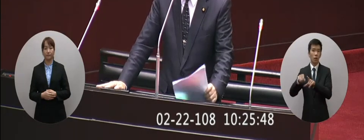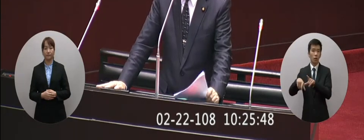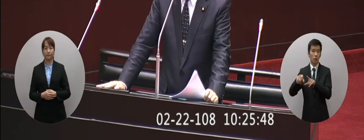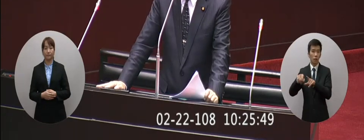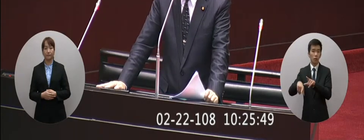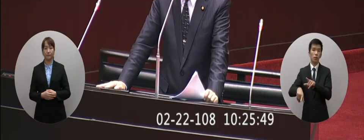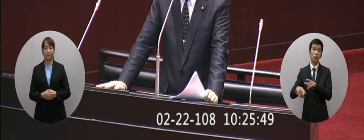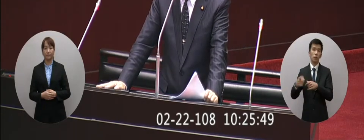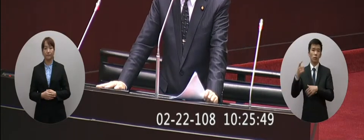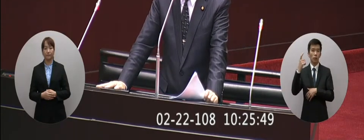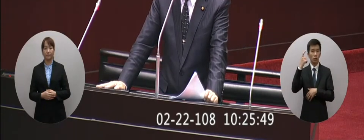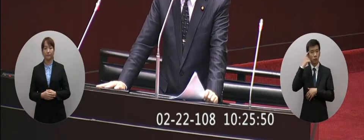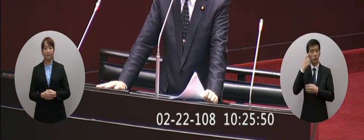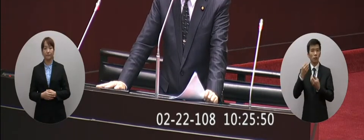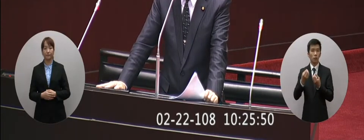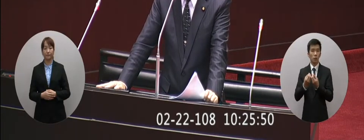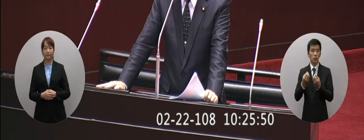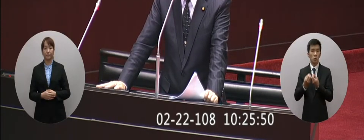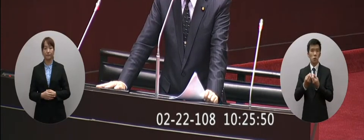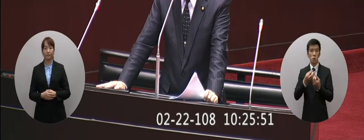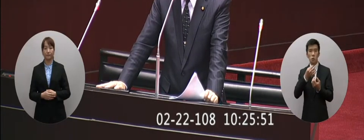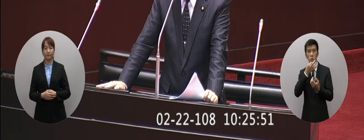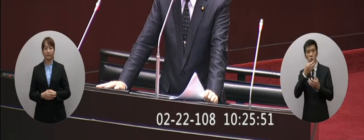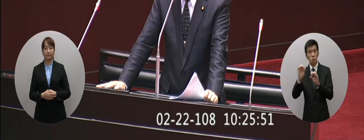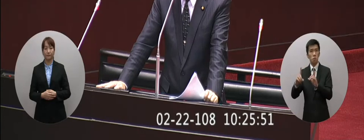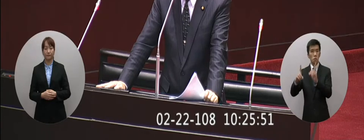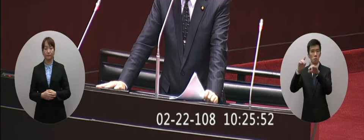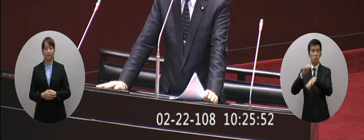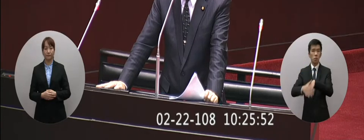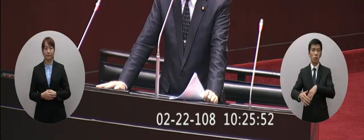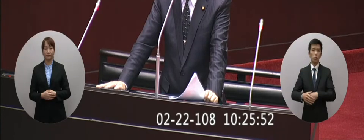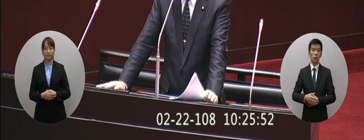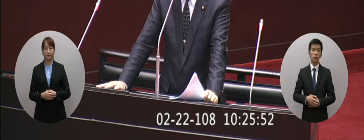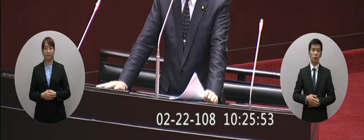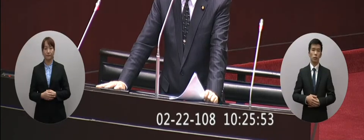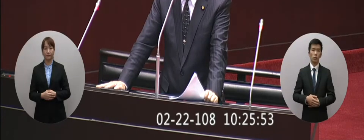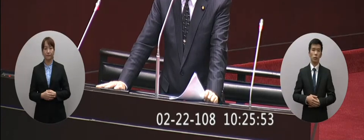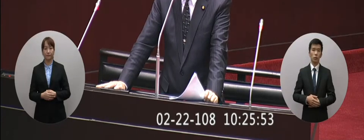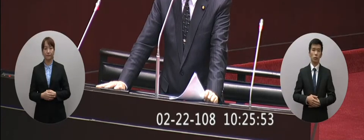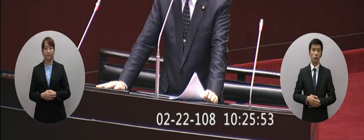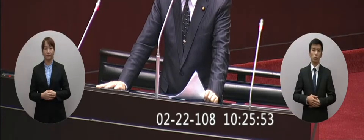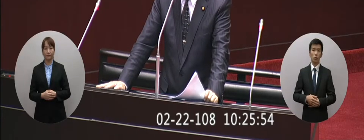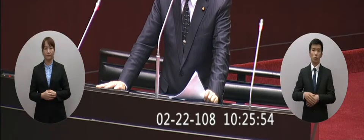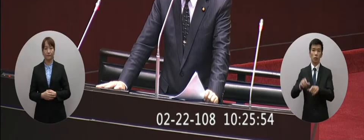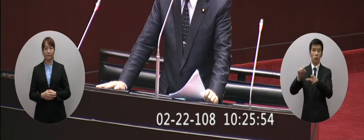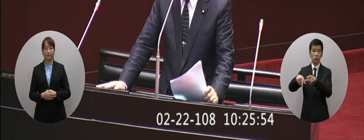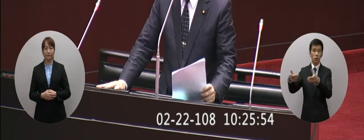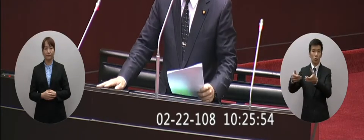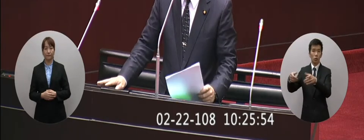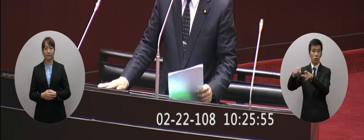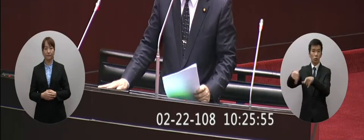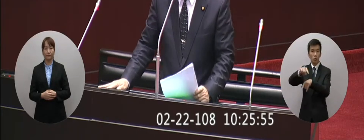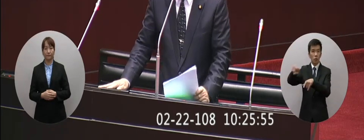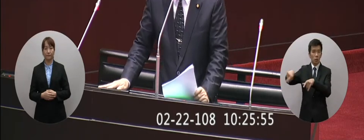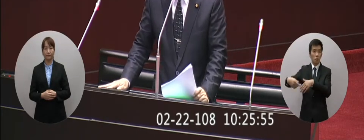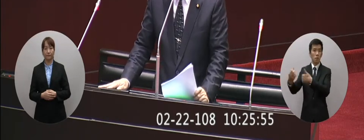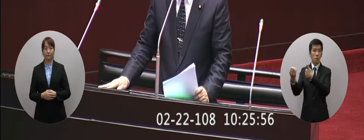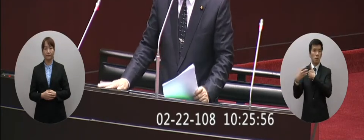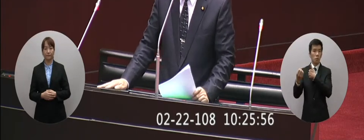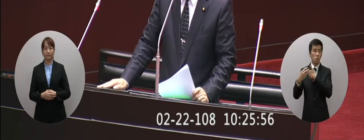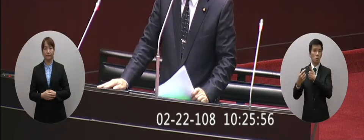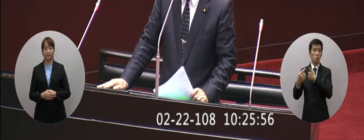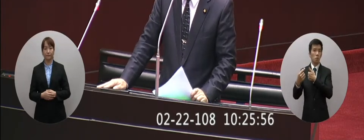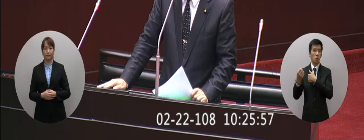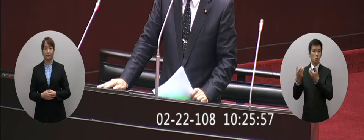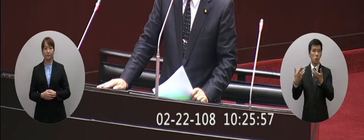者就音量上涨的情况，那很多的工程业界来跟本席反映，那本席也适